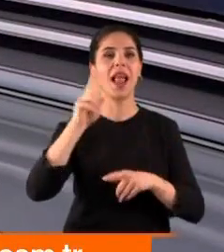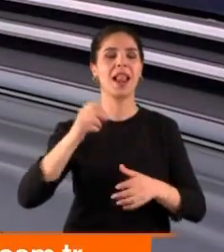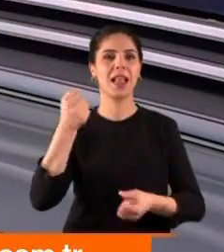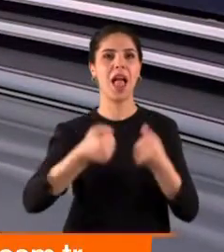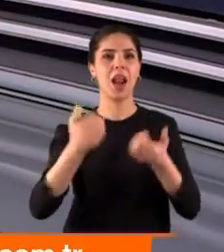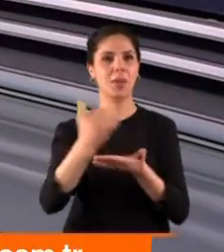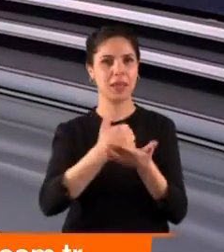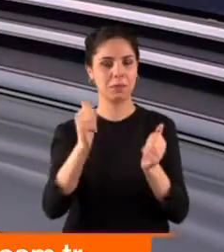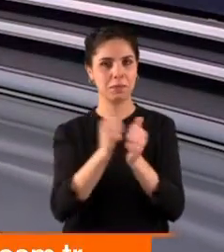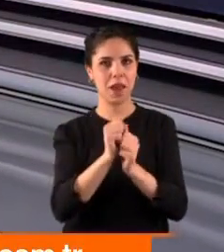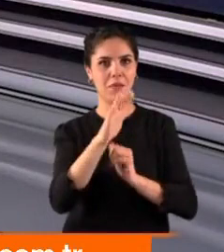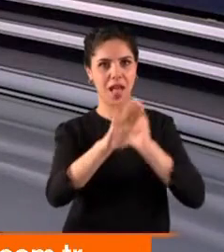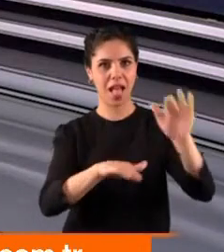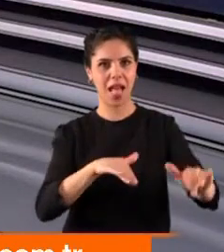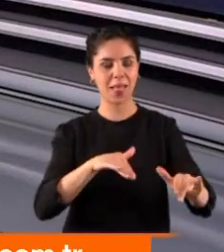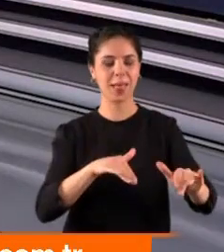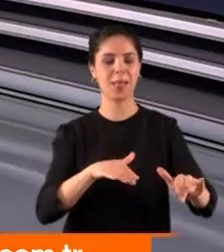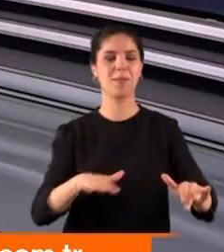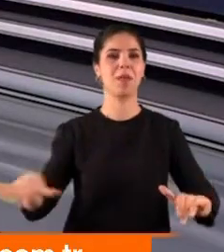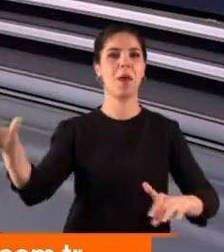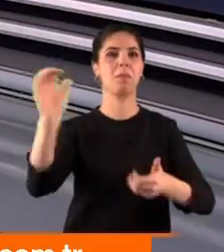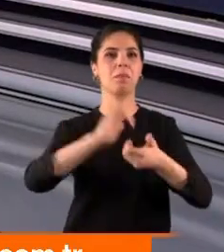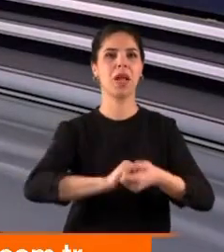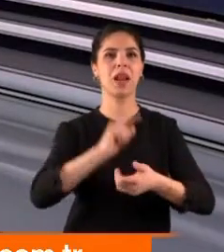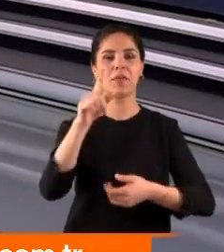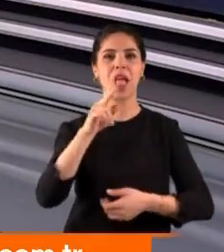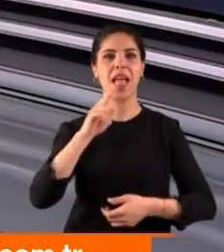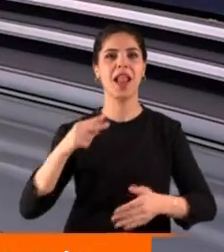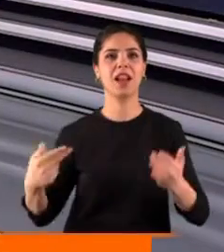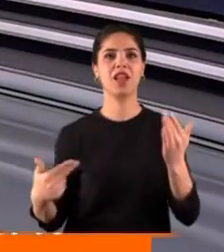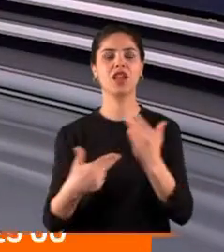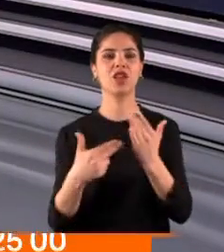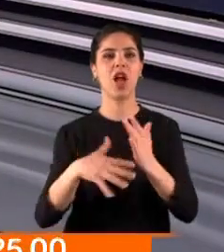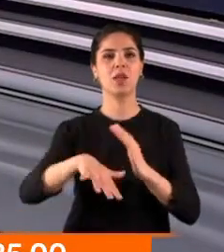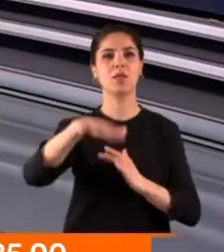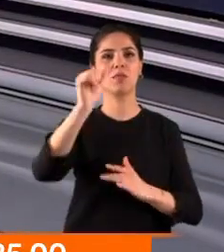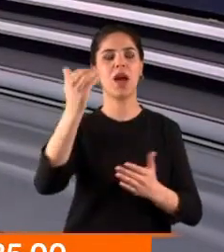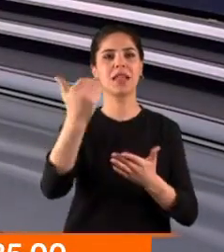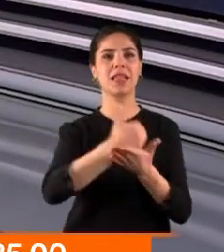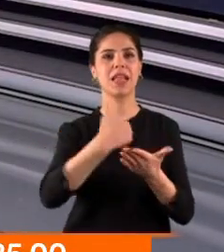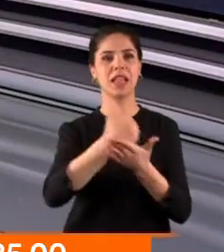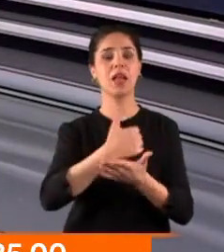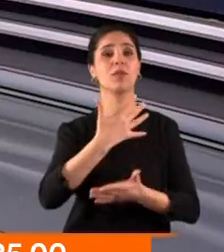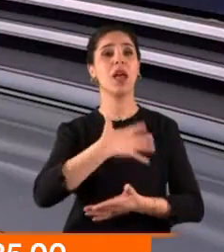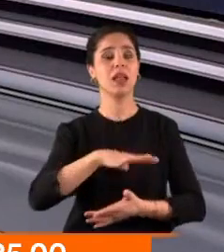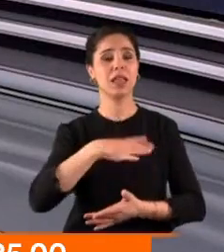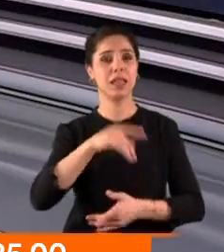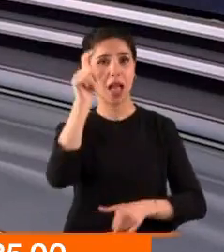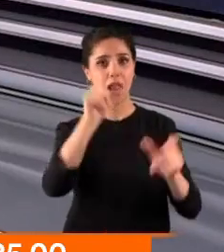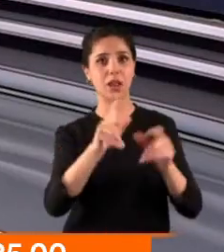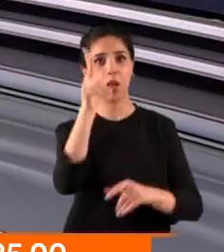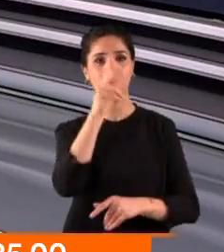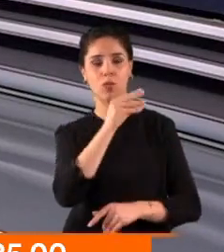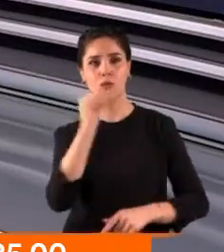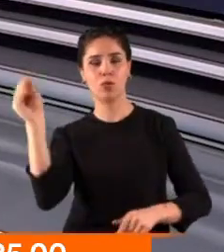birlikte atılan adımlar da artık seferberlik boyutunda. Mesela elektrikli şarj istasyonu yatırımcısı olmak isterseniz 300